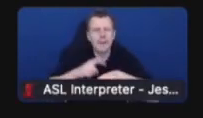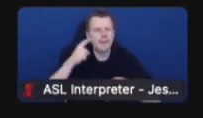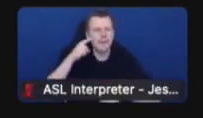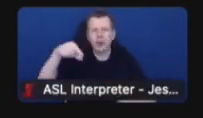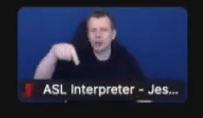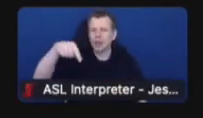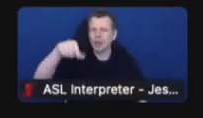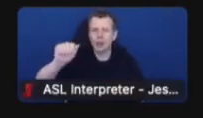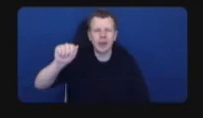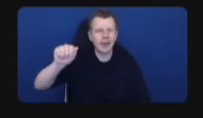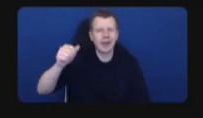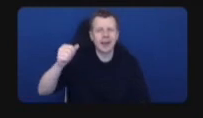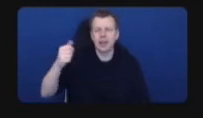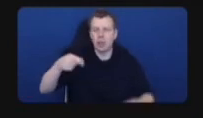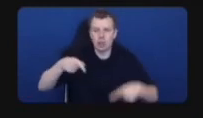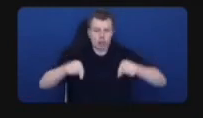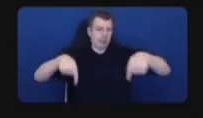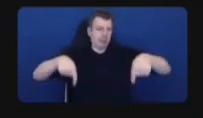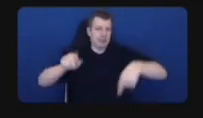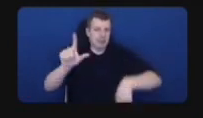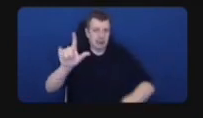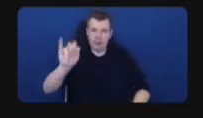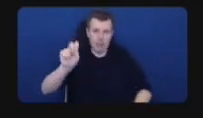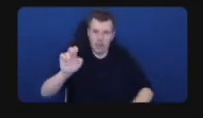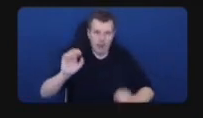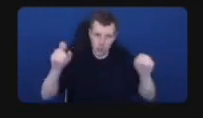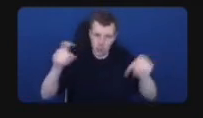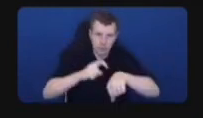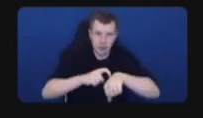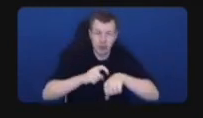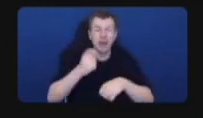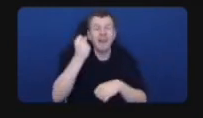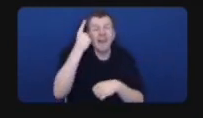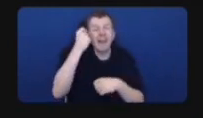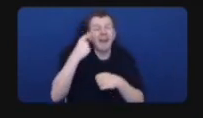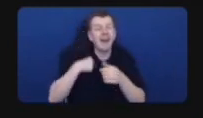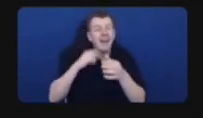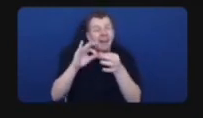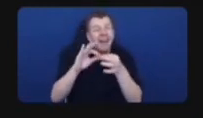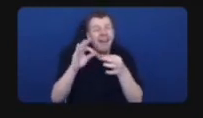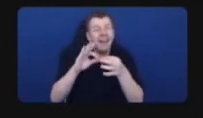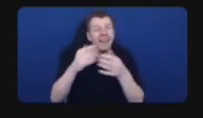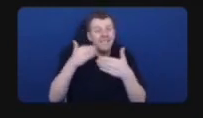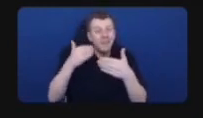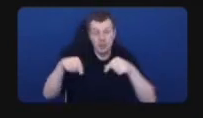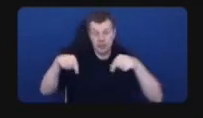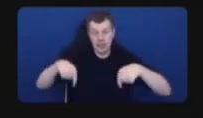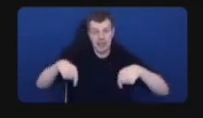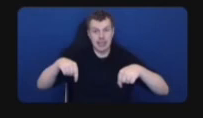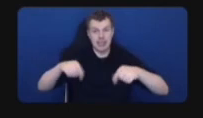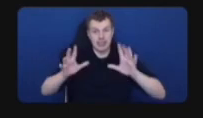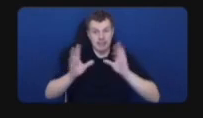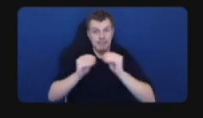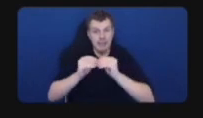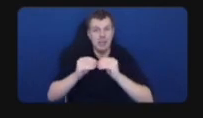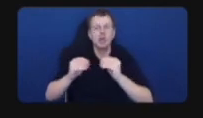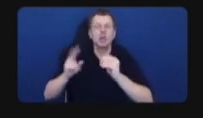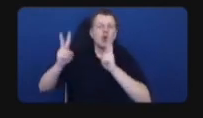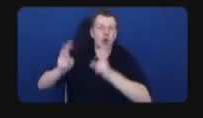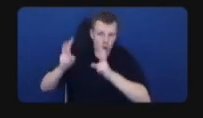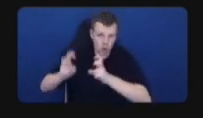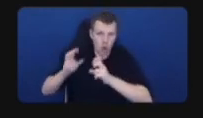很不幸我们没有时间来回答问题了。那如果无论怎